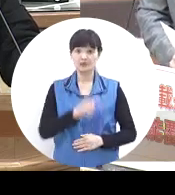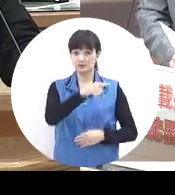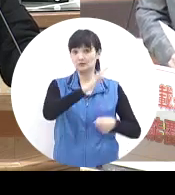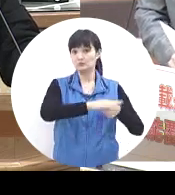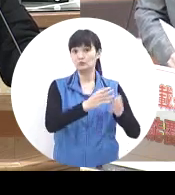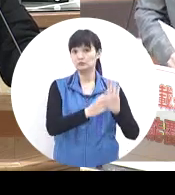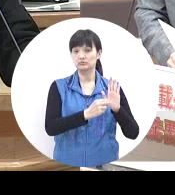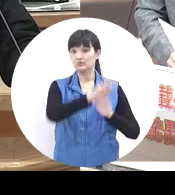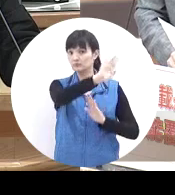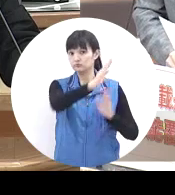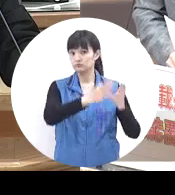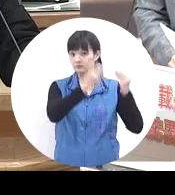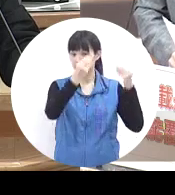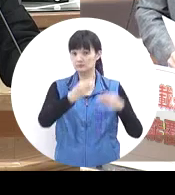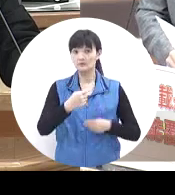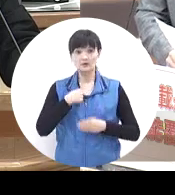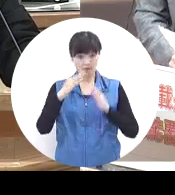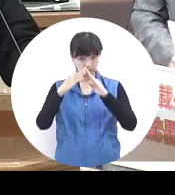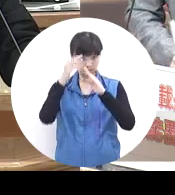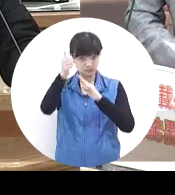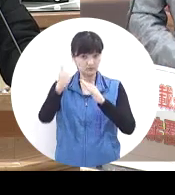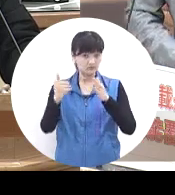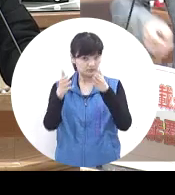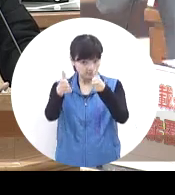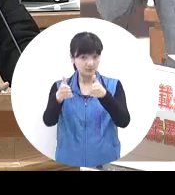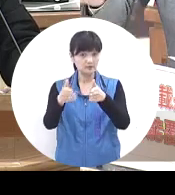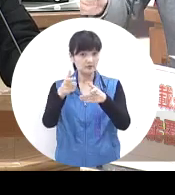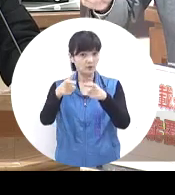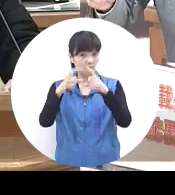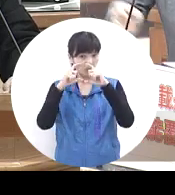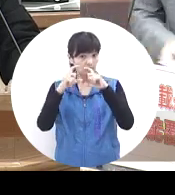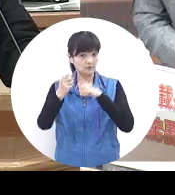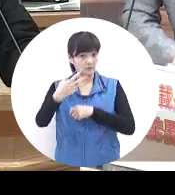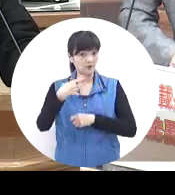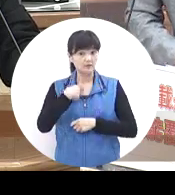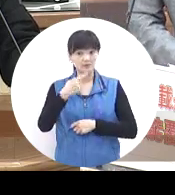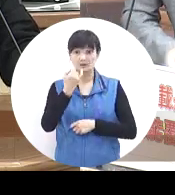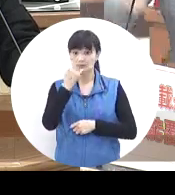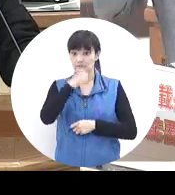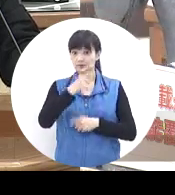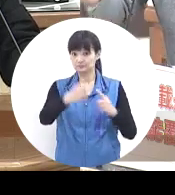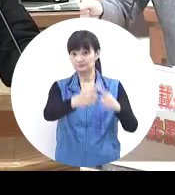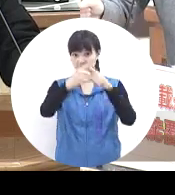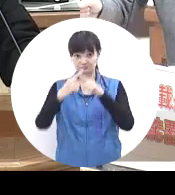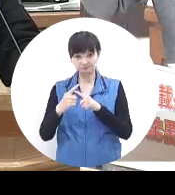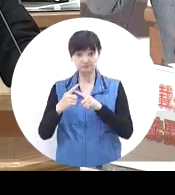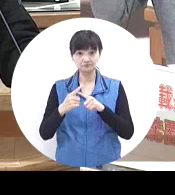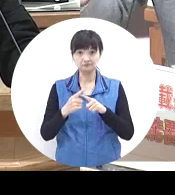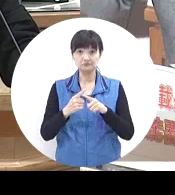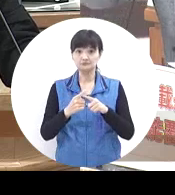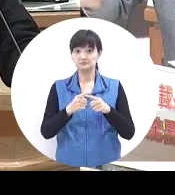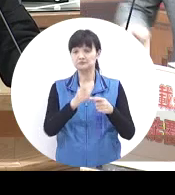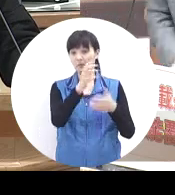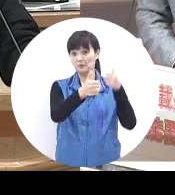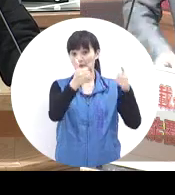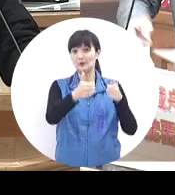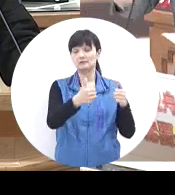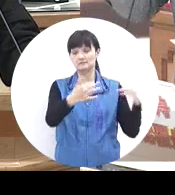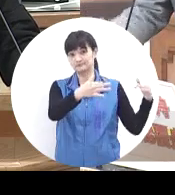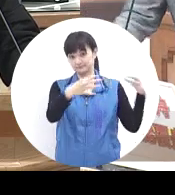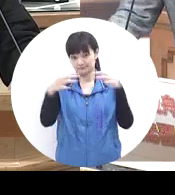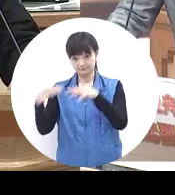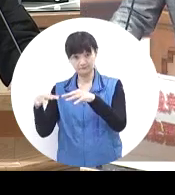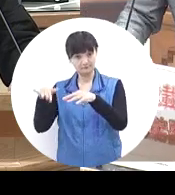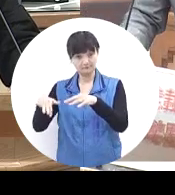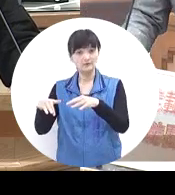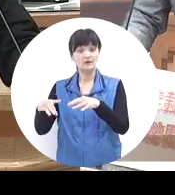充说明，我只要市长答复说，能不能带着钢盔，请你的局处首长来地方开一个说明会，这是一个最